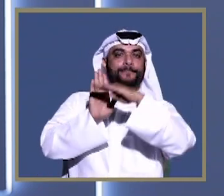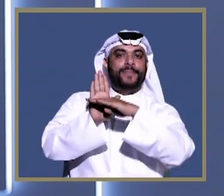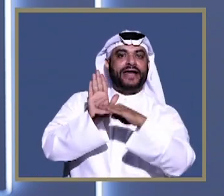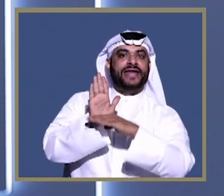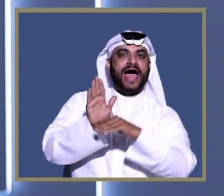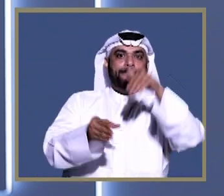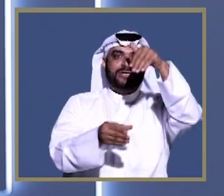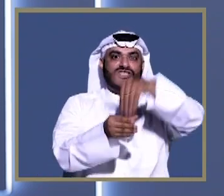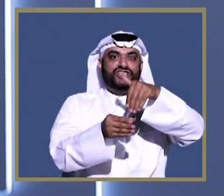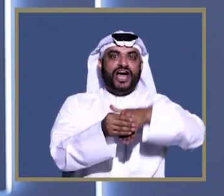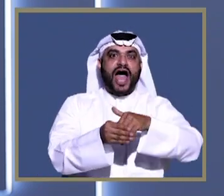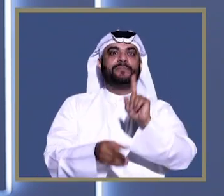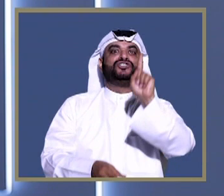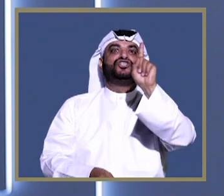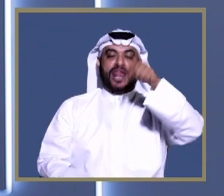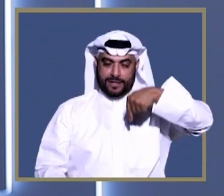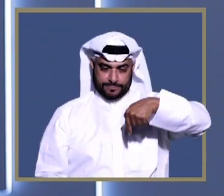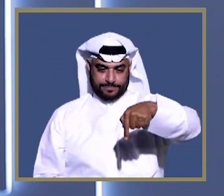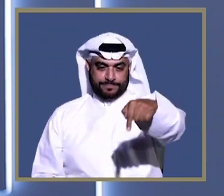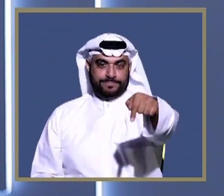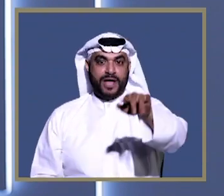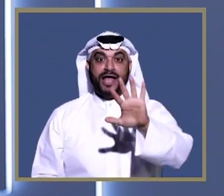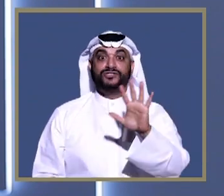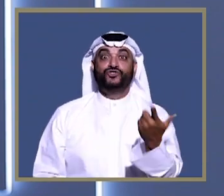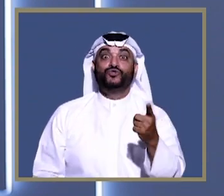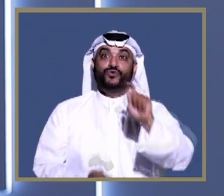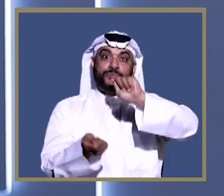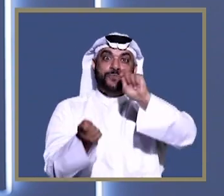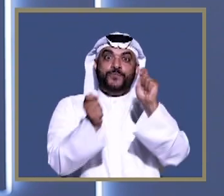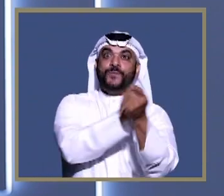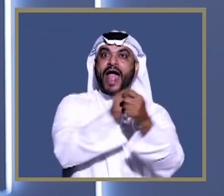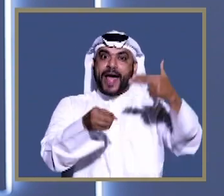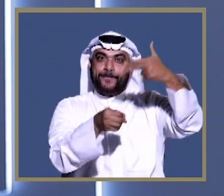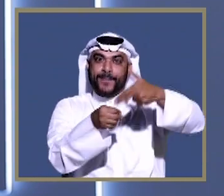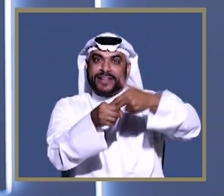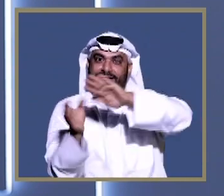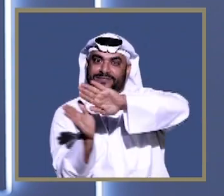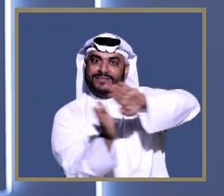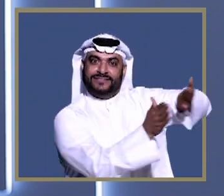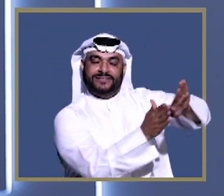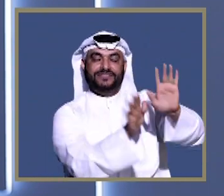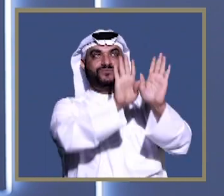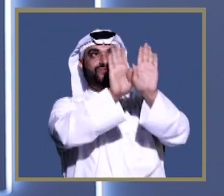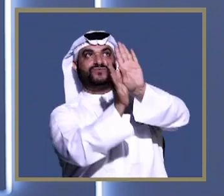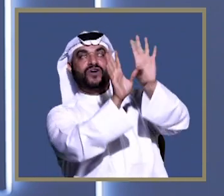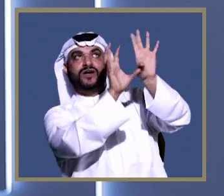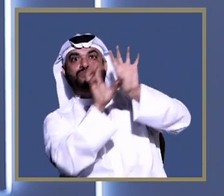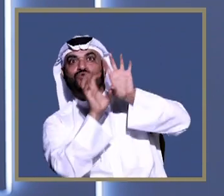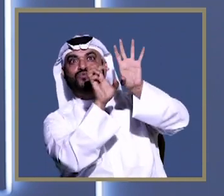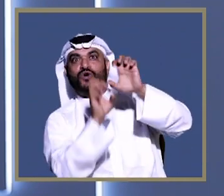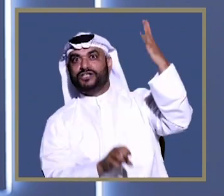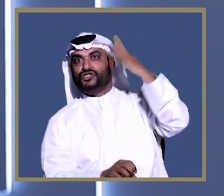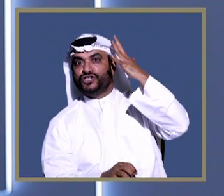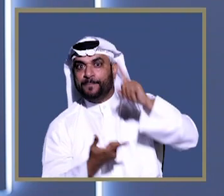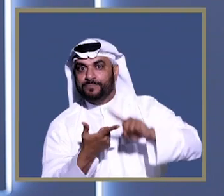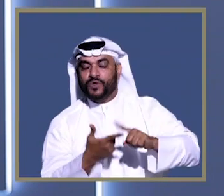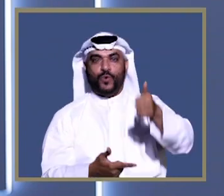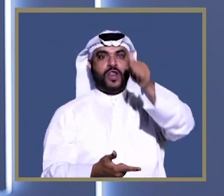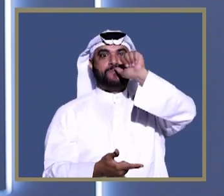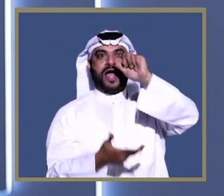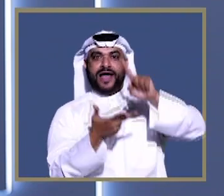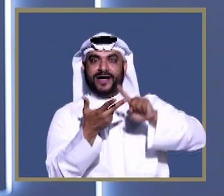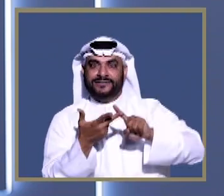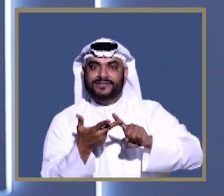الجاية راح أطرحها، راح تكون عن الطاقة البديلة ومشاكل الطاقة من ناحية المياه ومن ناحية الطاقة